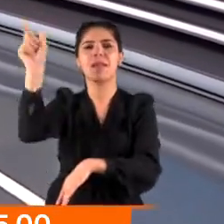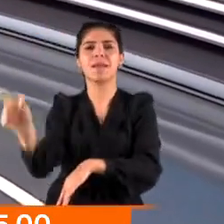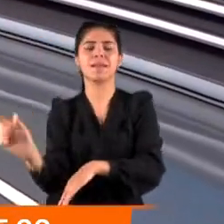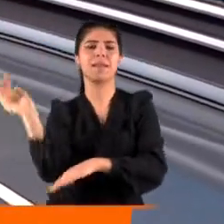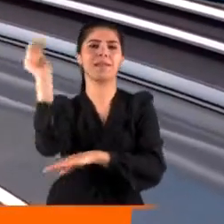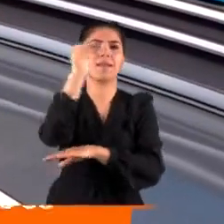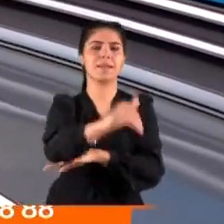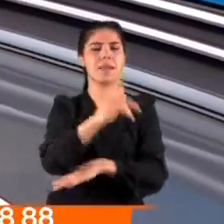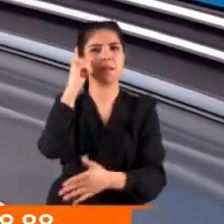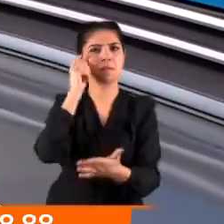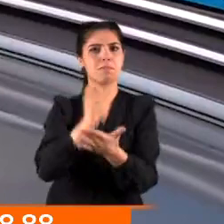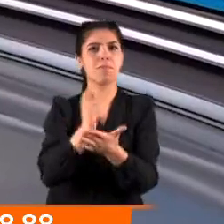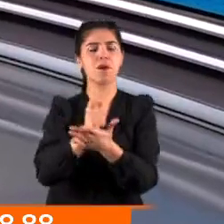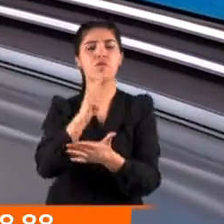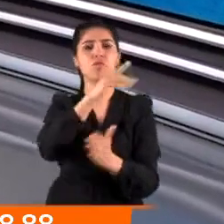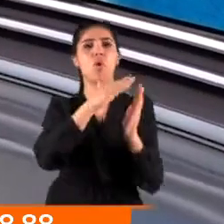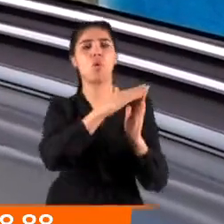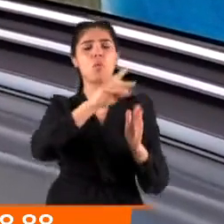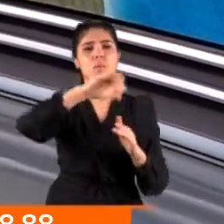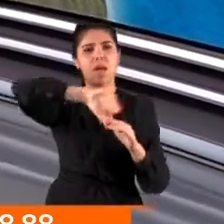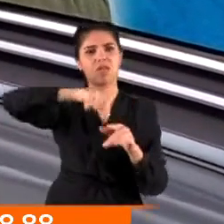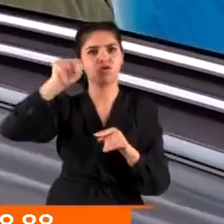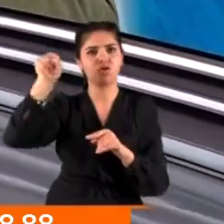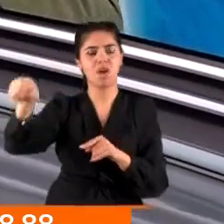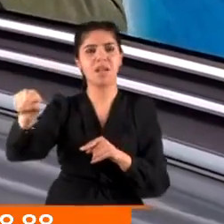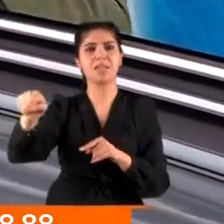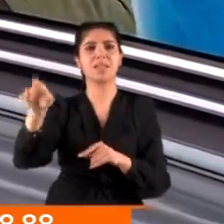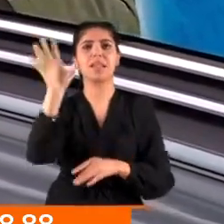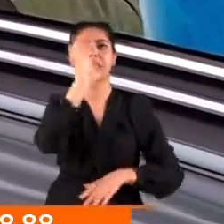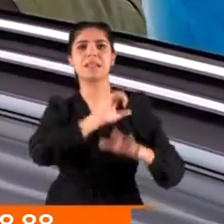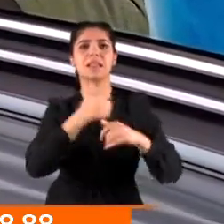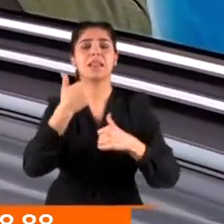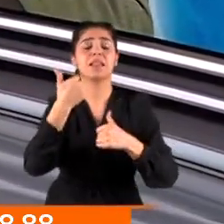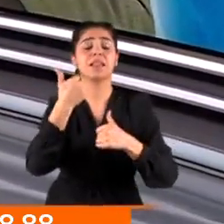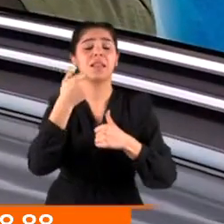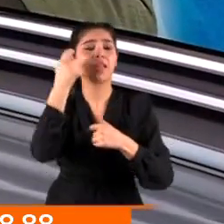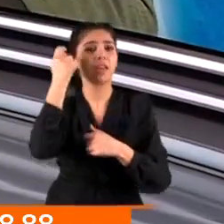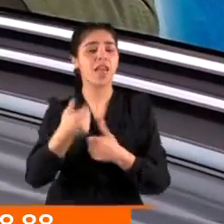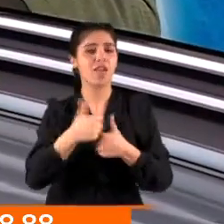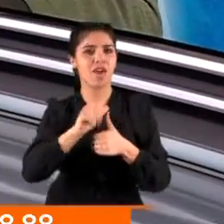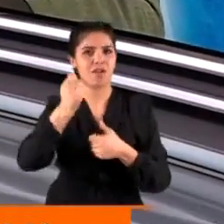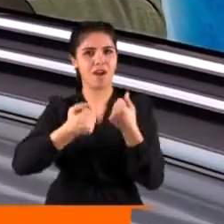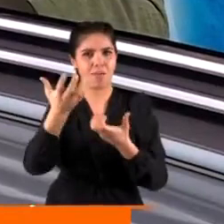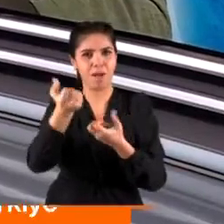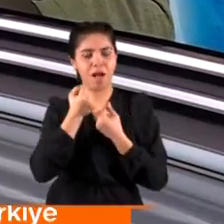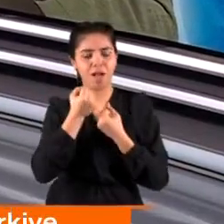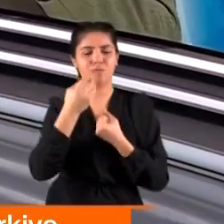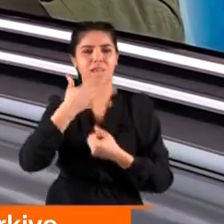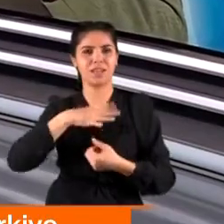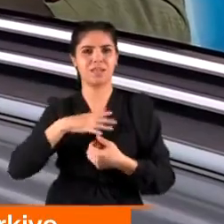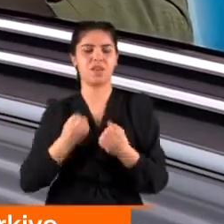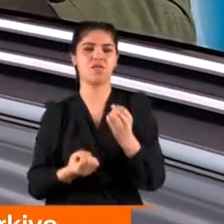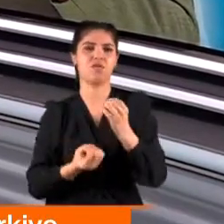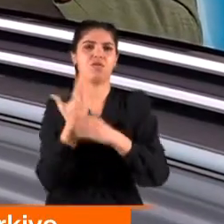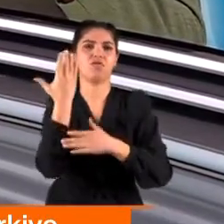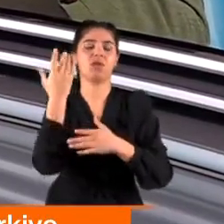olma hayaliyle tüm birikimini komşusuna kaptırdı. Gizlediği gerçek eşi otomobil almak isteyince ortaya çıktı. İddiaların tarafları bugün